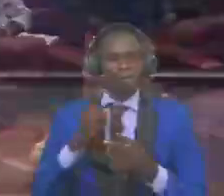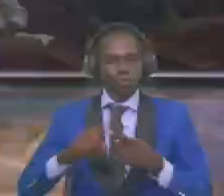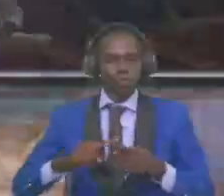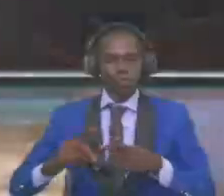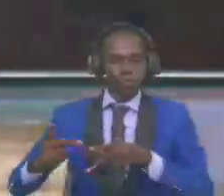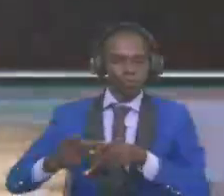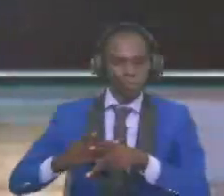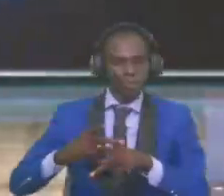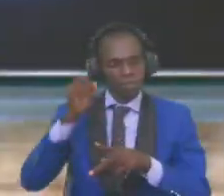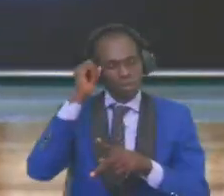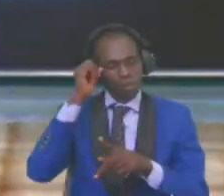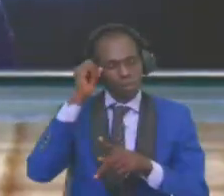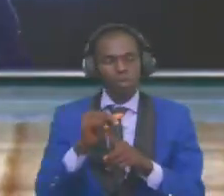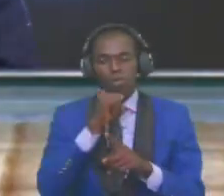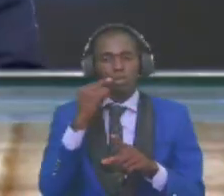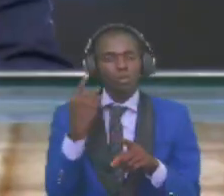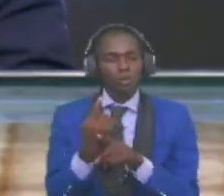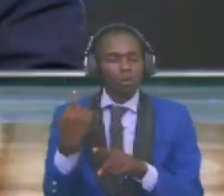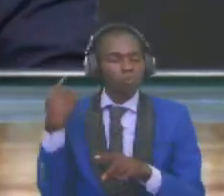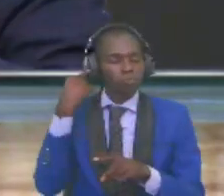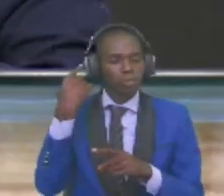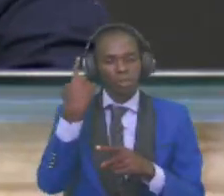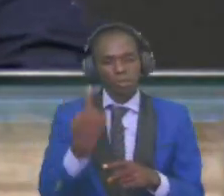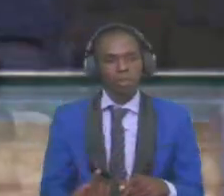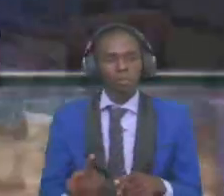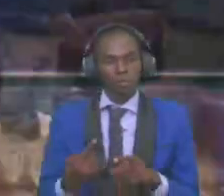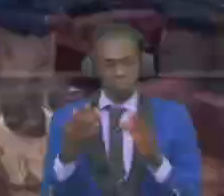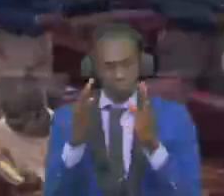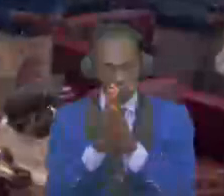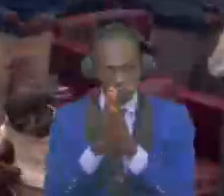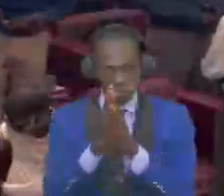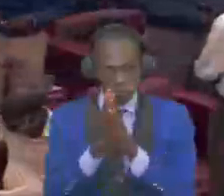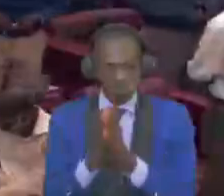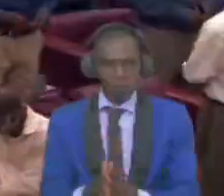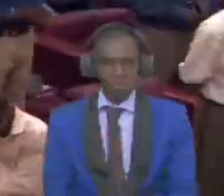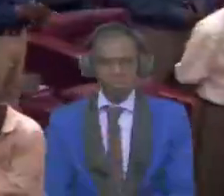pratiquants de la parole que nous sommes pas des auditeurs seul